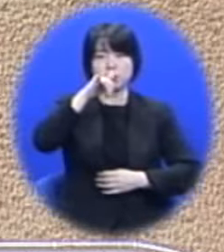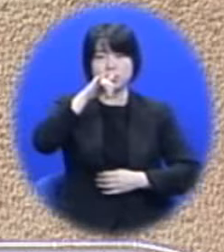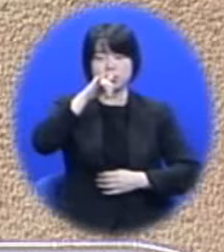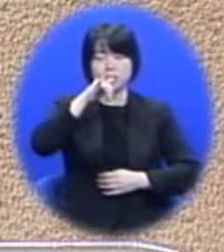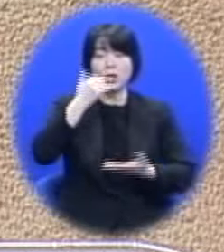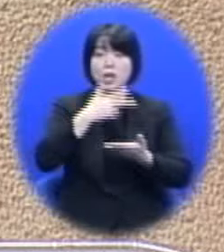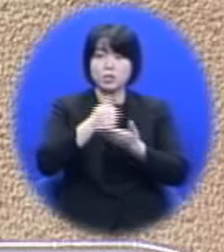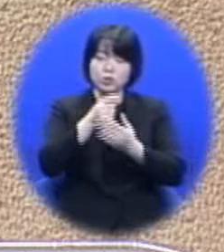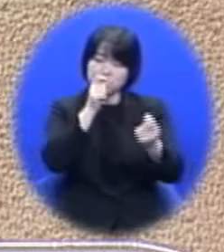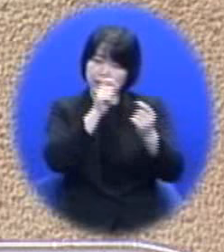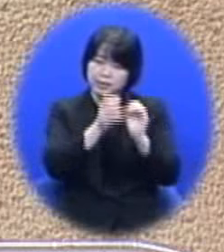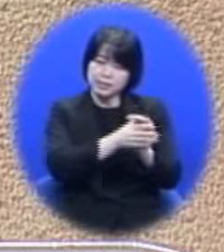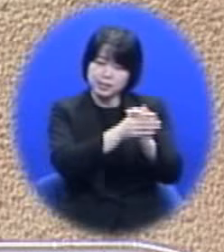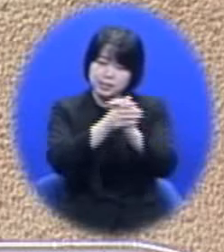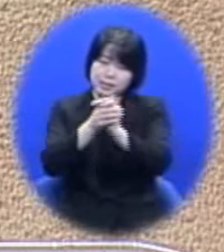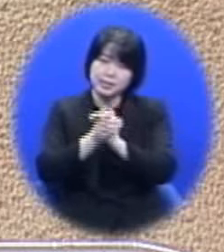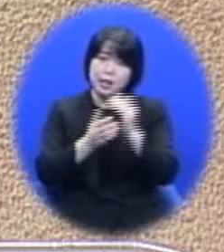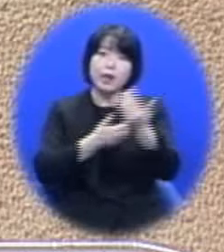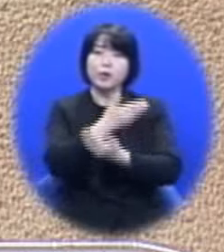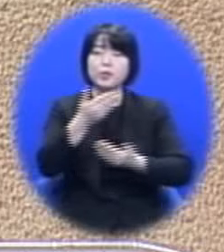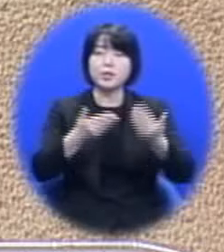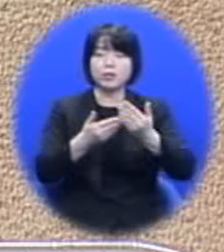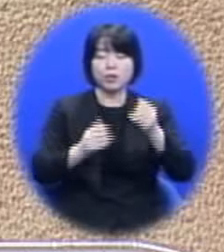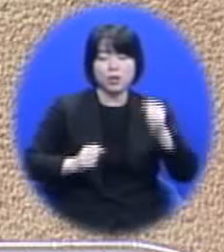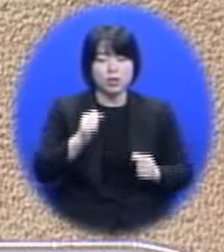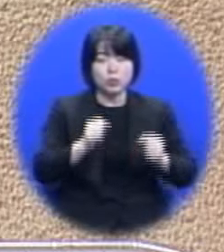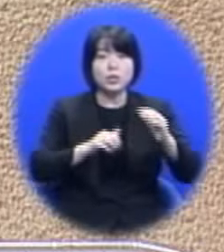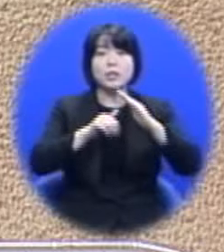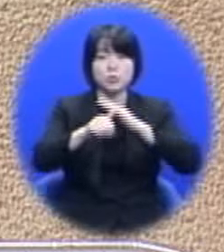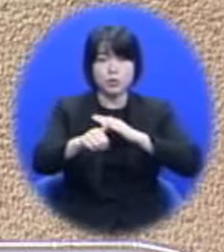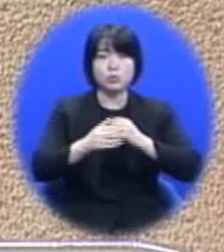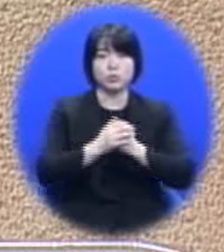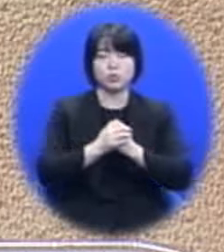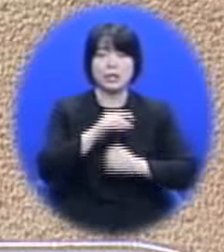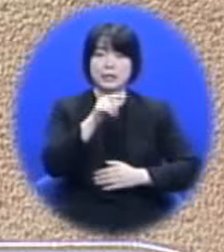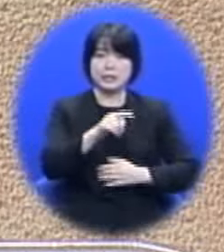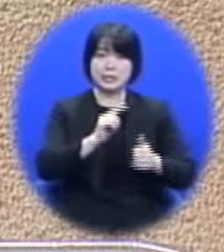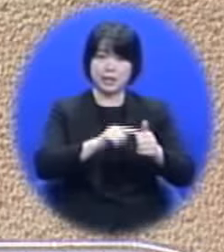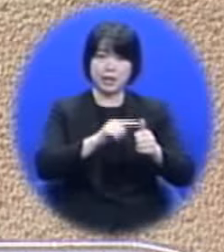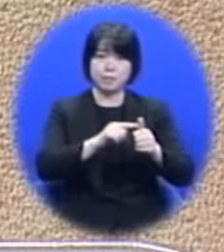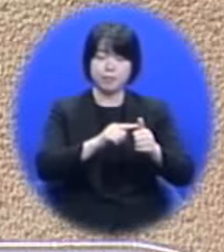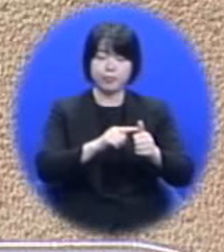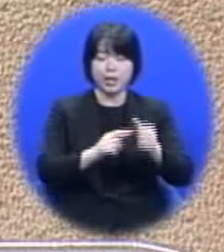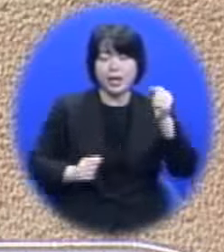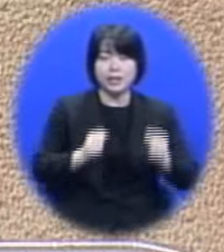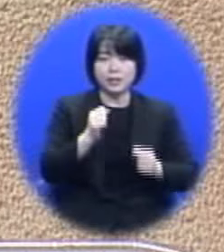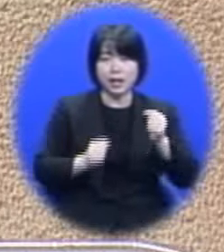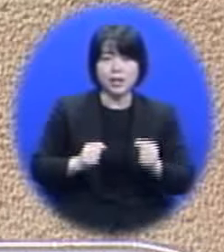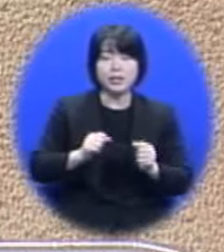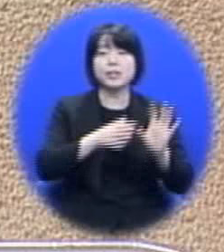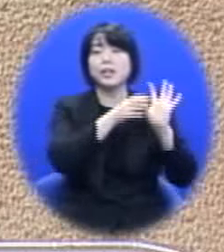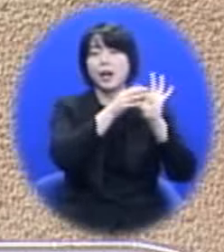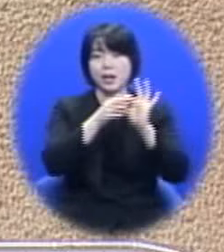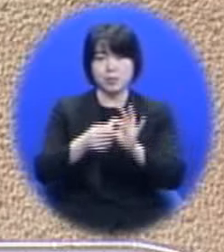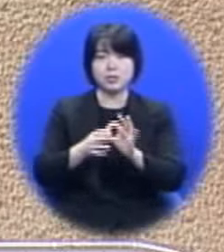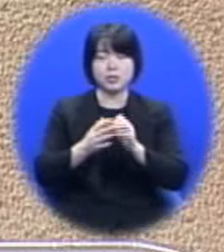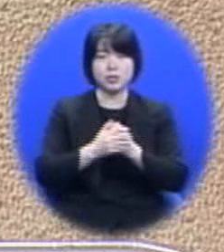주님과 친밀하게 교제했던 한 육상선수, 그가 트랙에서 달리기를 하면서